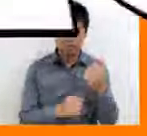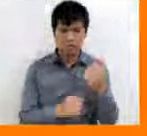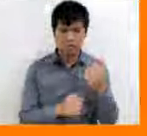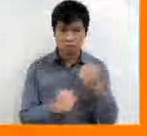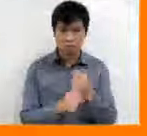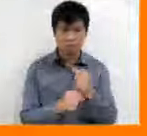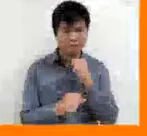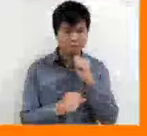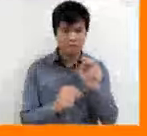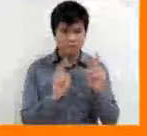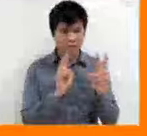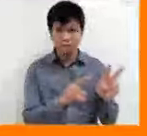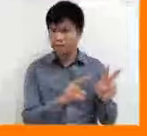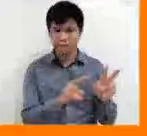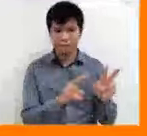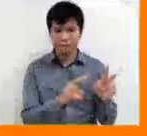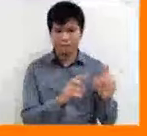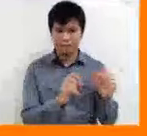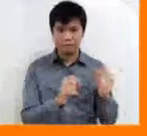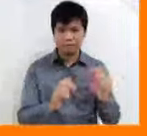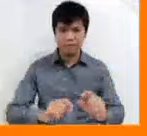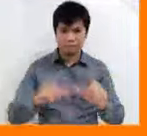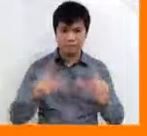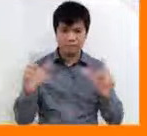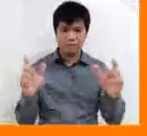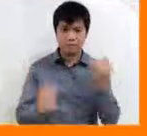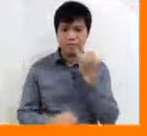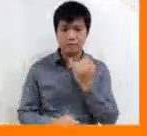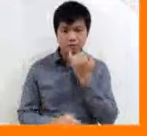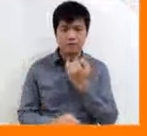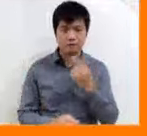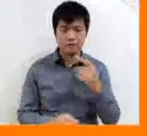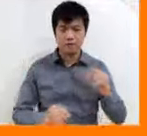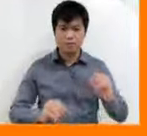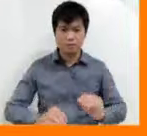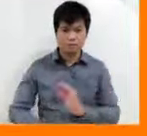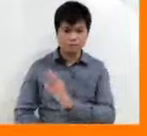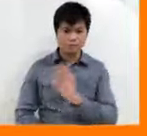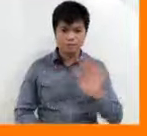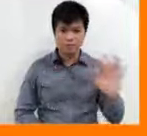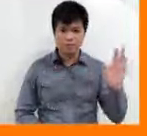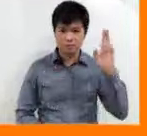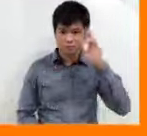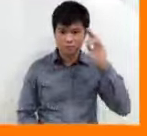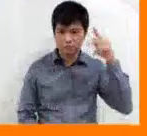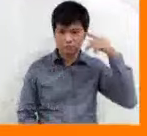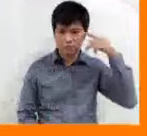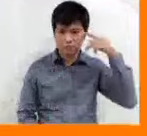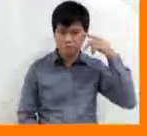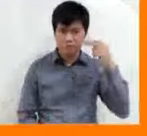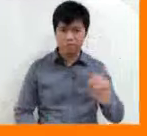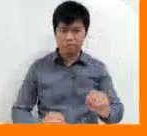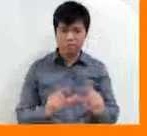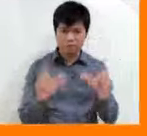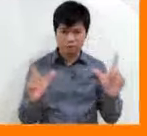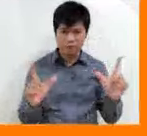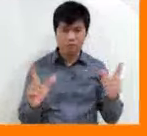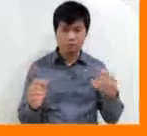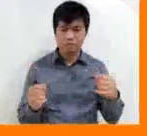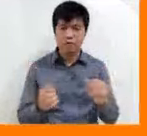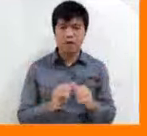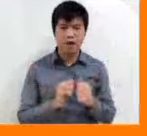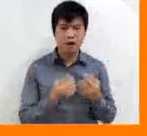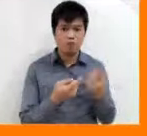Live mula sa Tel Aviv sa Israel, nasa frontline ng balitang yan, si Reniel Pawid exclusive. Reniel, kumusta ang nabalong asawa